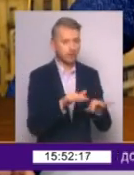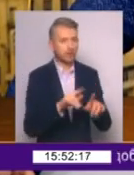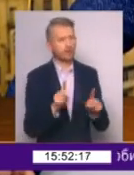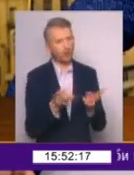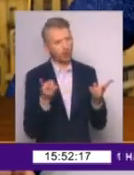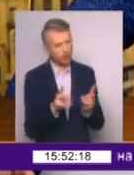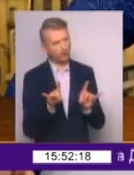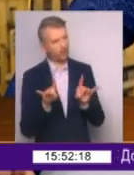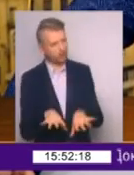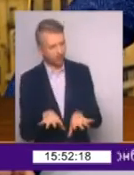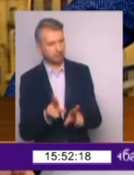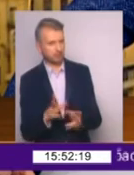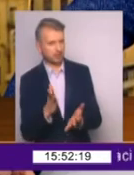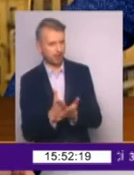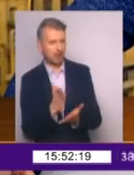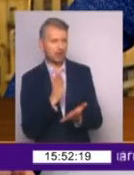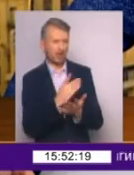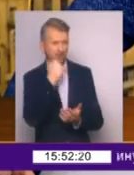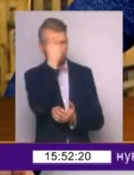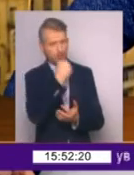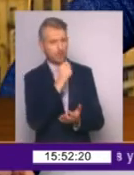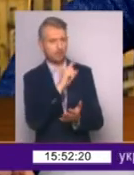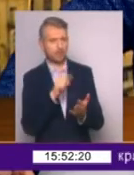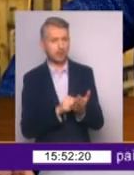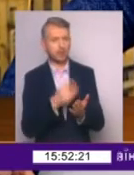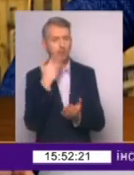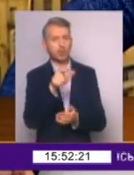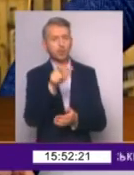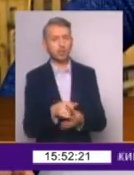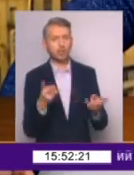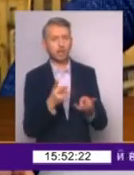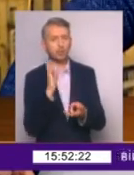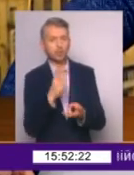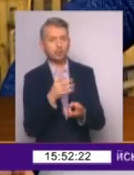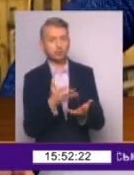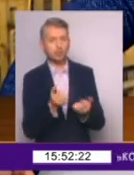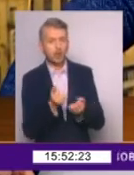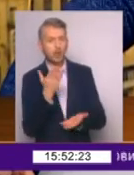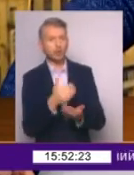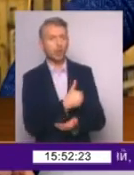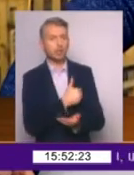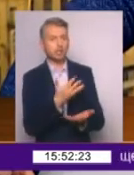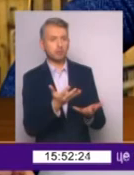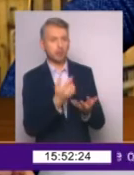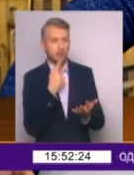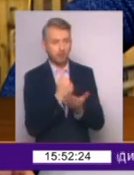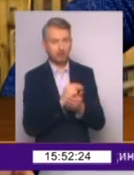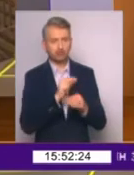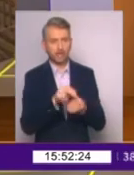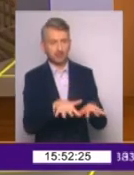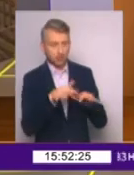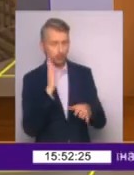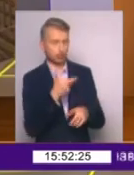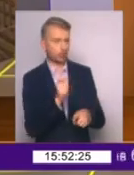тому що є індивідуальні питання, які, коли людині треба буде це приймати, якщо хотіли приймати його через сесію, то це було б дуже